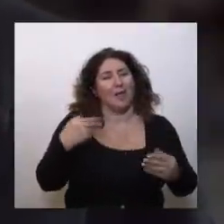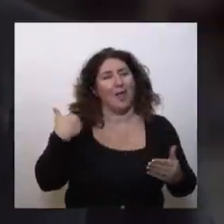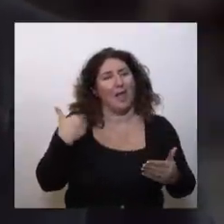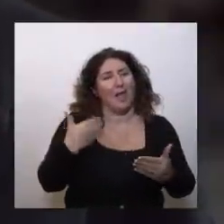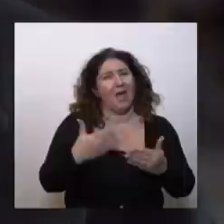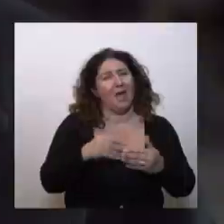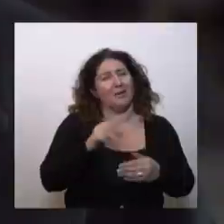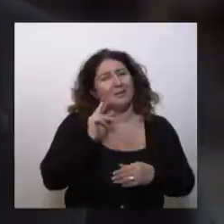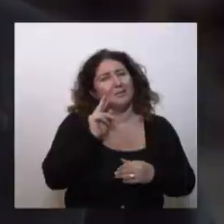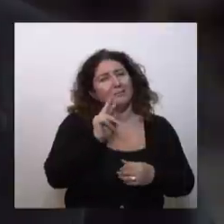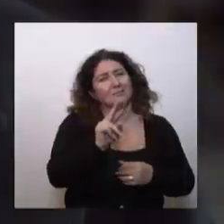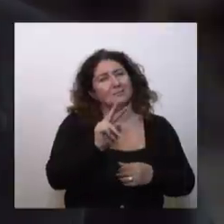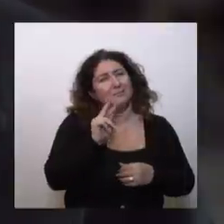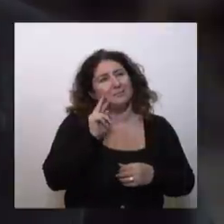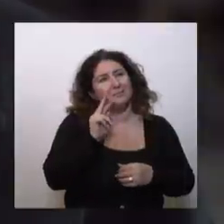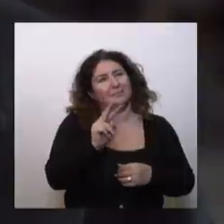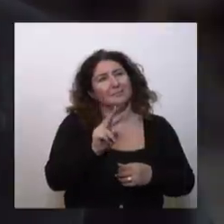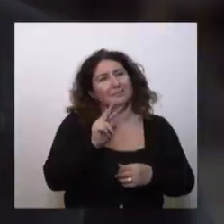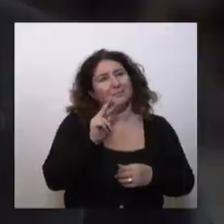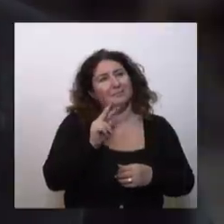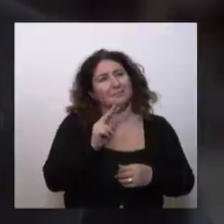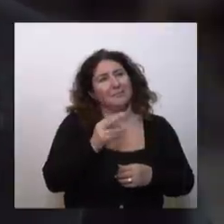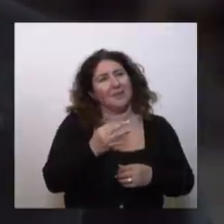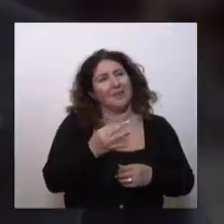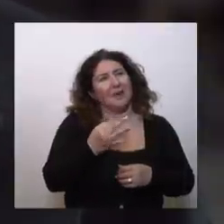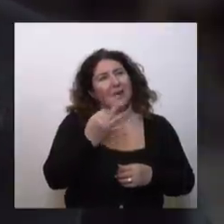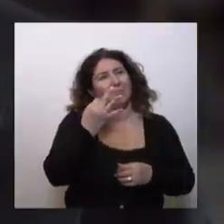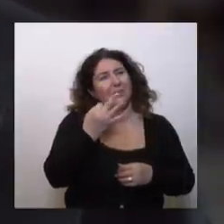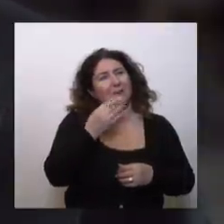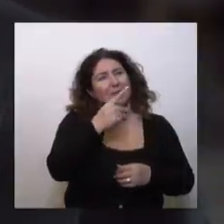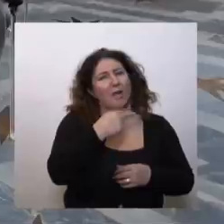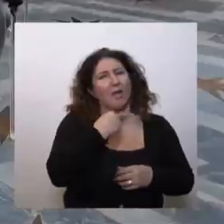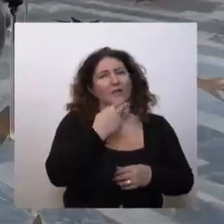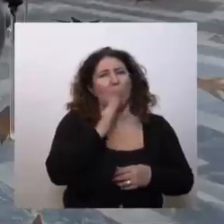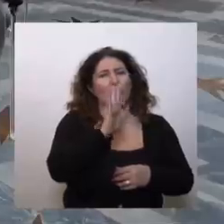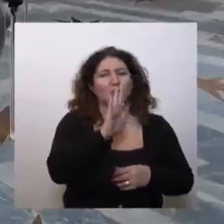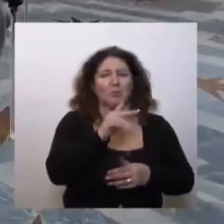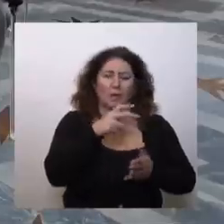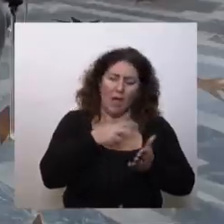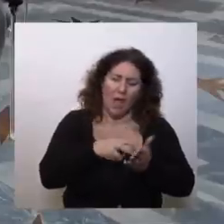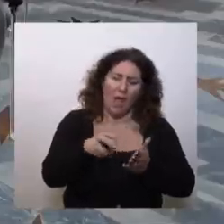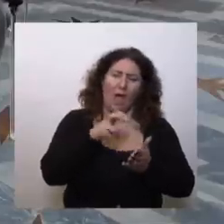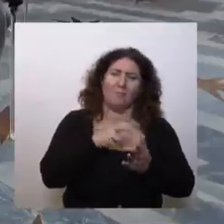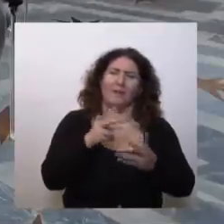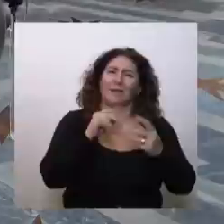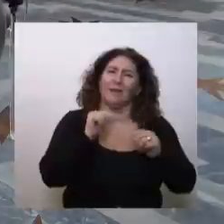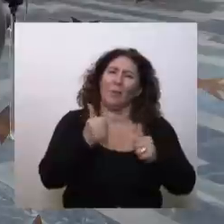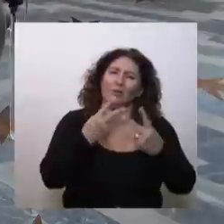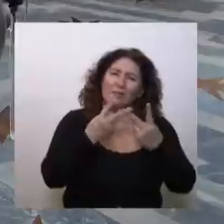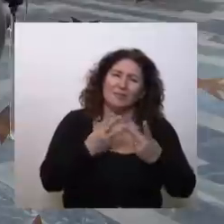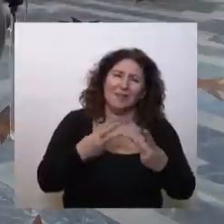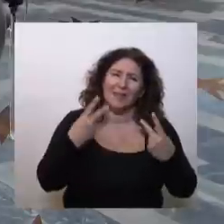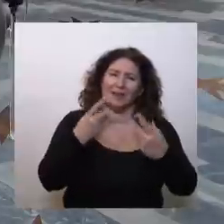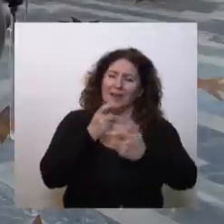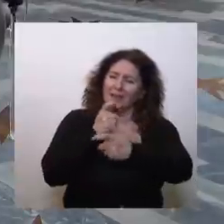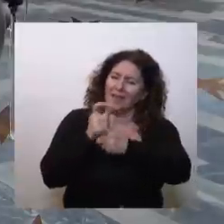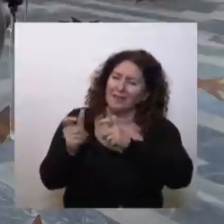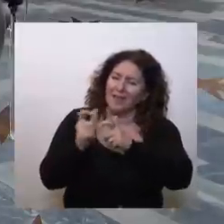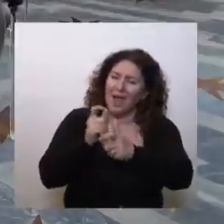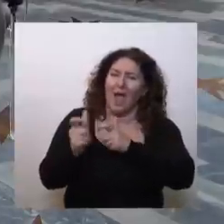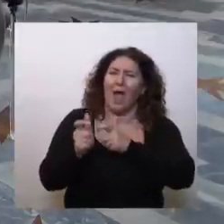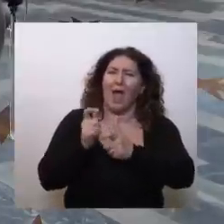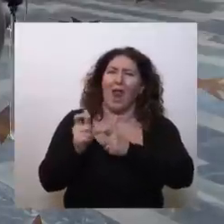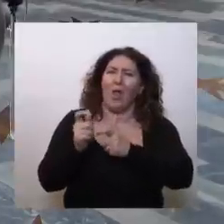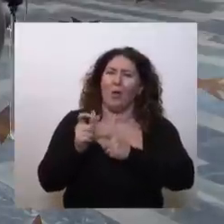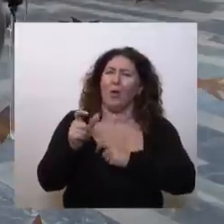di ubbidire ad una voce che mi dice: cammina nella serenità, rispetta il dialogo con il fratello di altro parere, ma